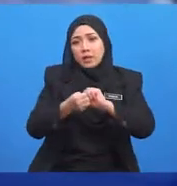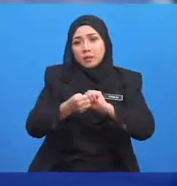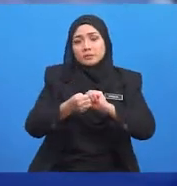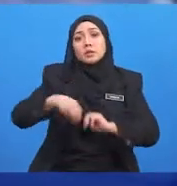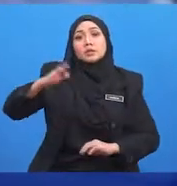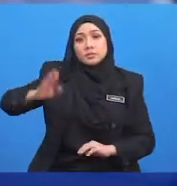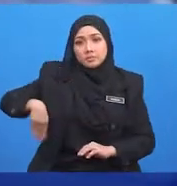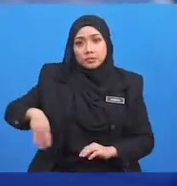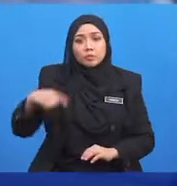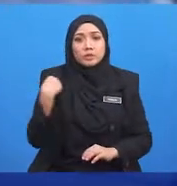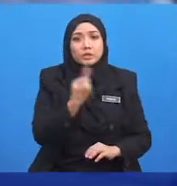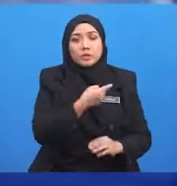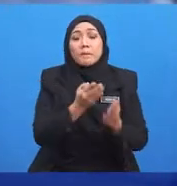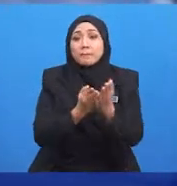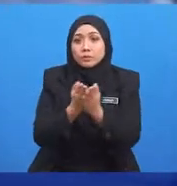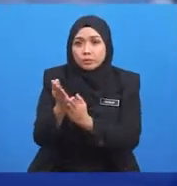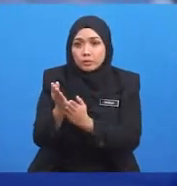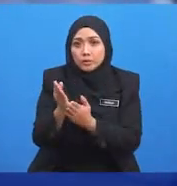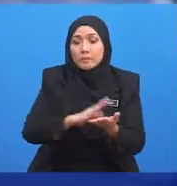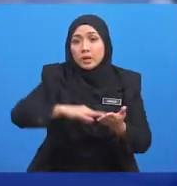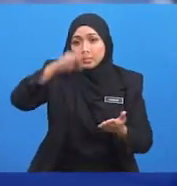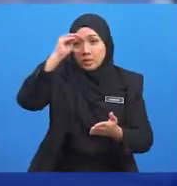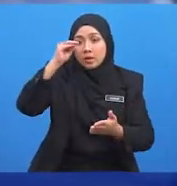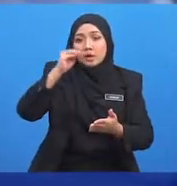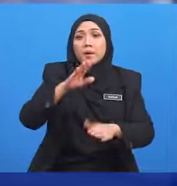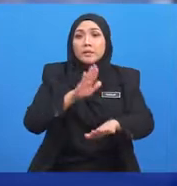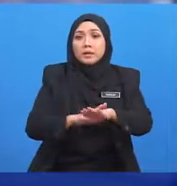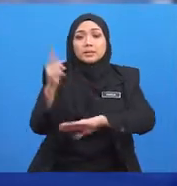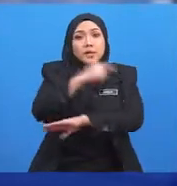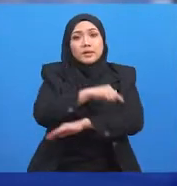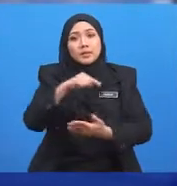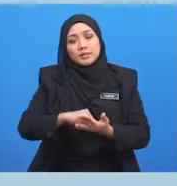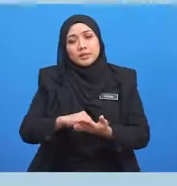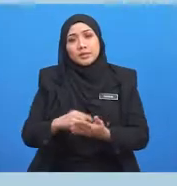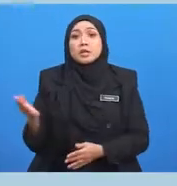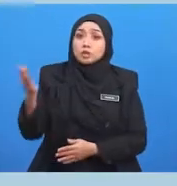Sebelum kita meneruskan sesi pembelajaran, jom.